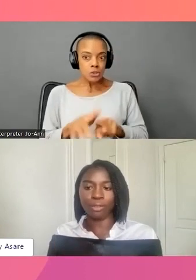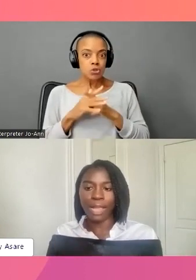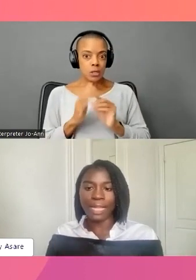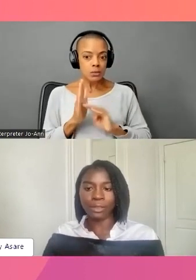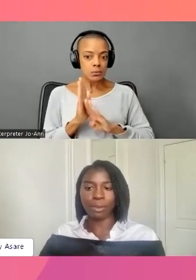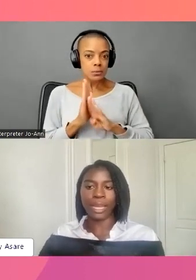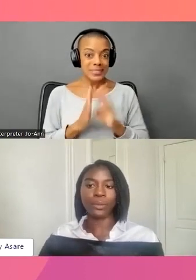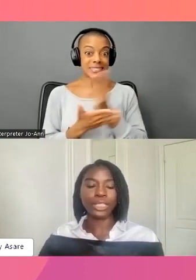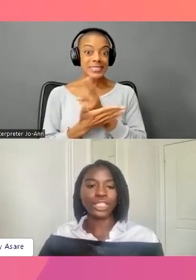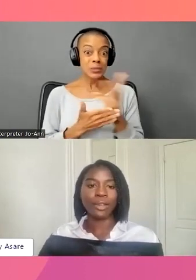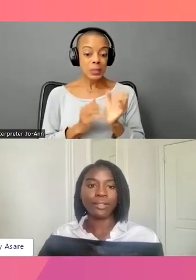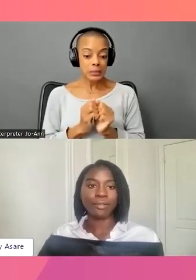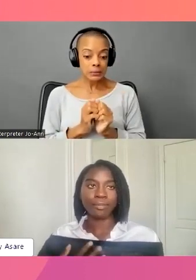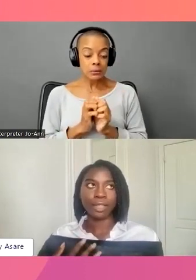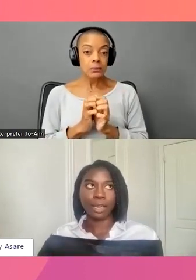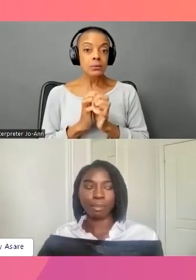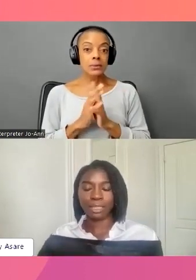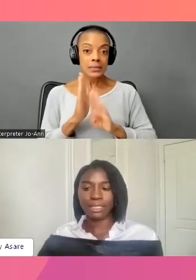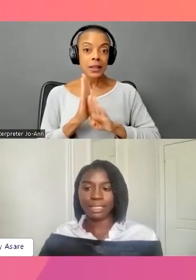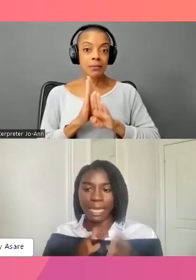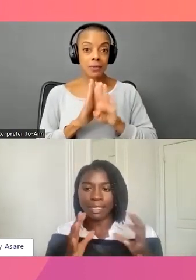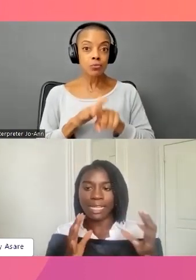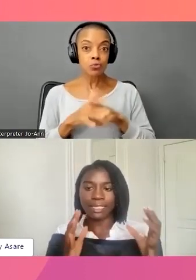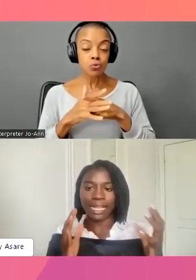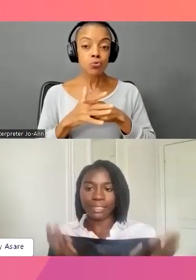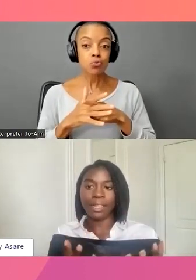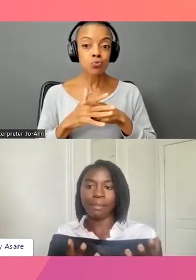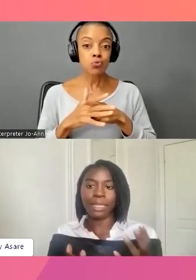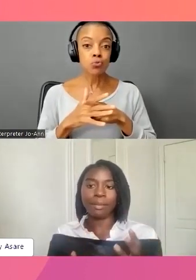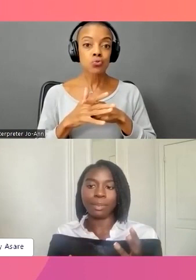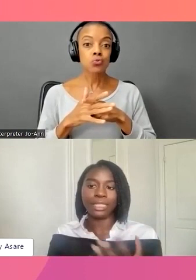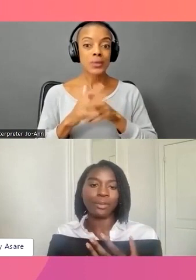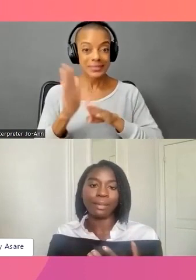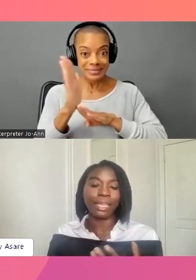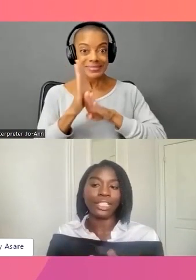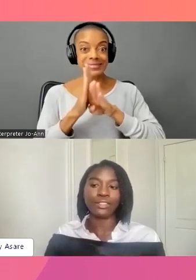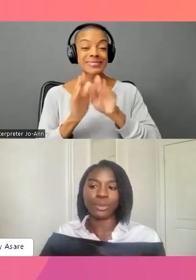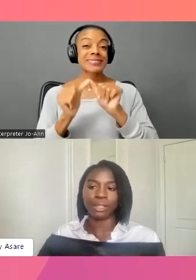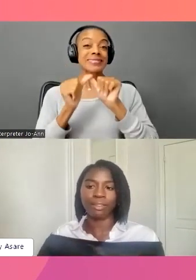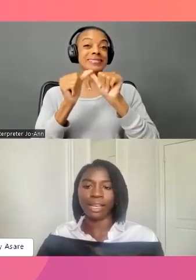À la naissance, le cerveau est évidemment beaucoup plus petit, mais se développe